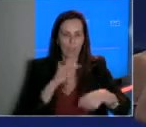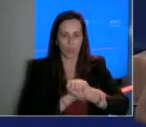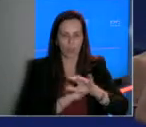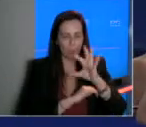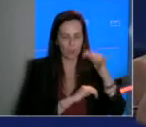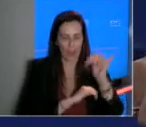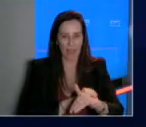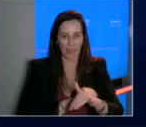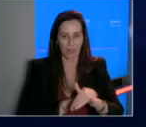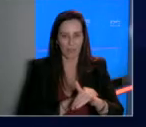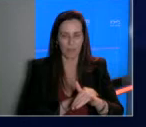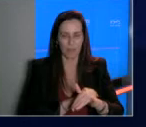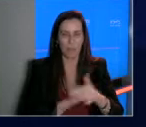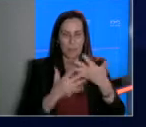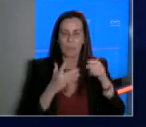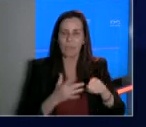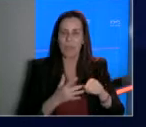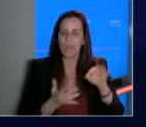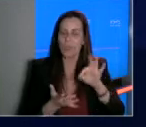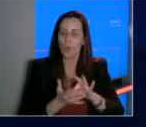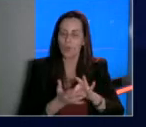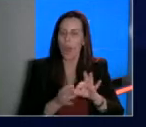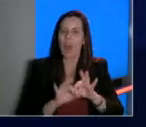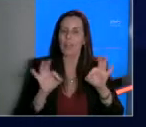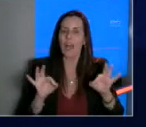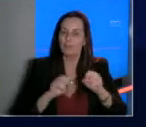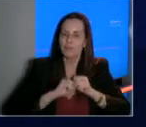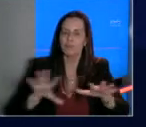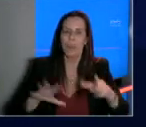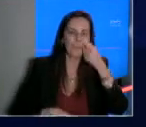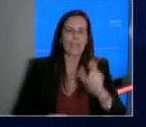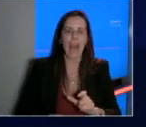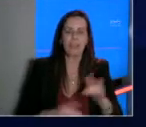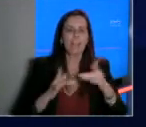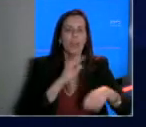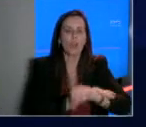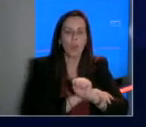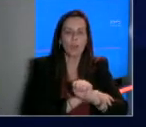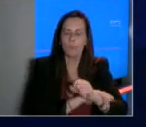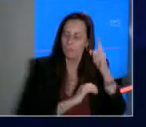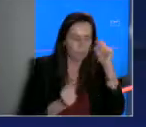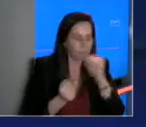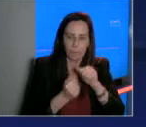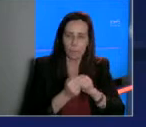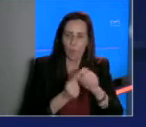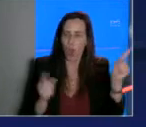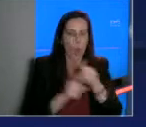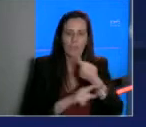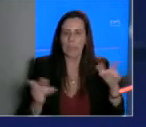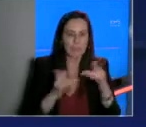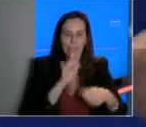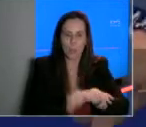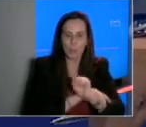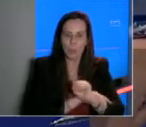היו 50,000 איש, מסתבר שזה היה נקודת האפס להתחלת ההתפרצות באיטליה, שברוב טיפשותם החליטו לא לבטל את המשחק